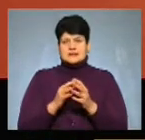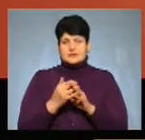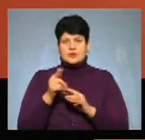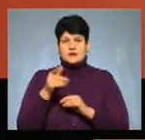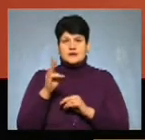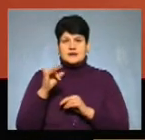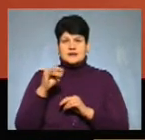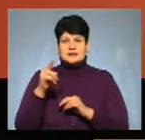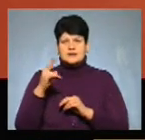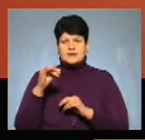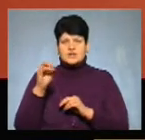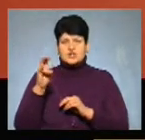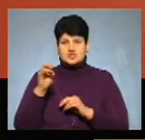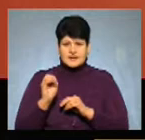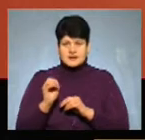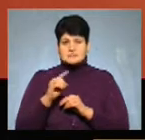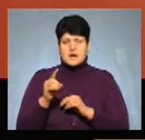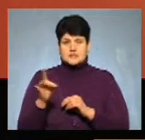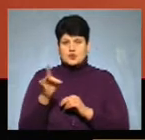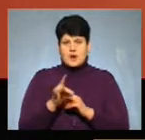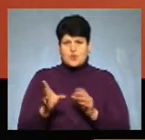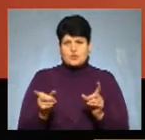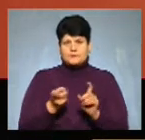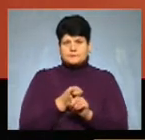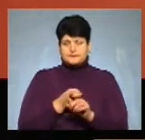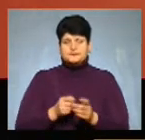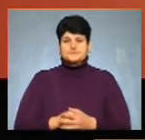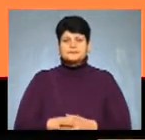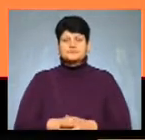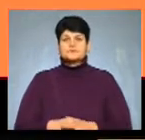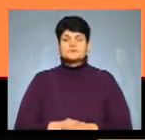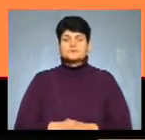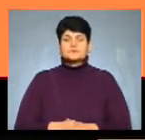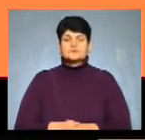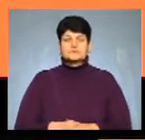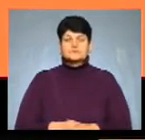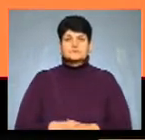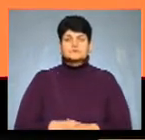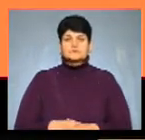села Гніздичне Збаразького району. Дивимося відеоматеріал моєї колеги Ірини Трилюк.